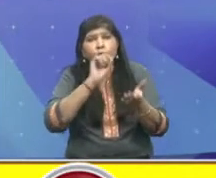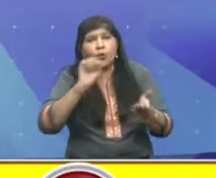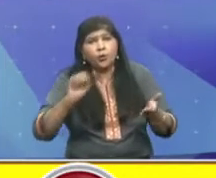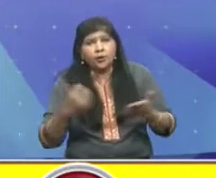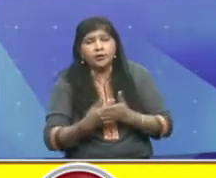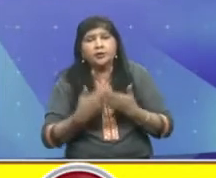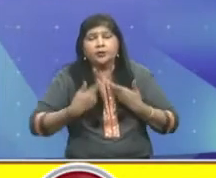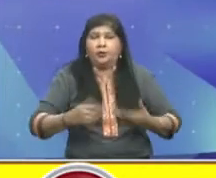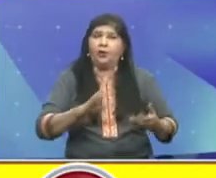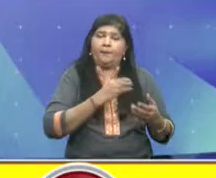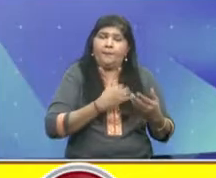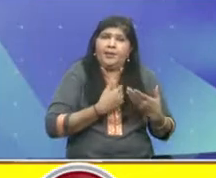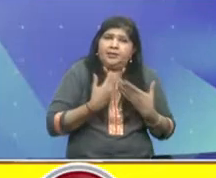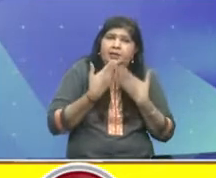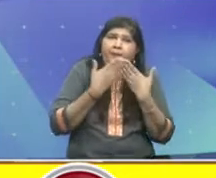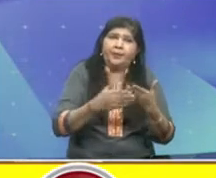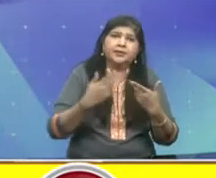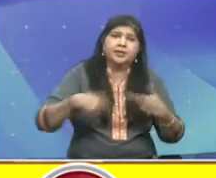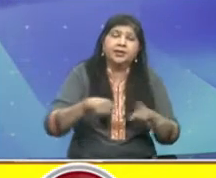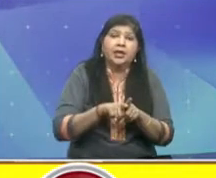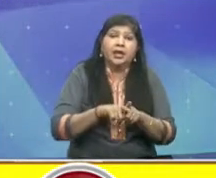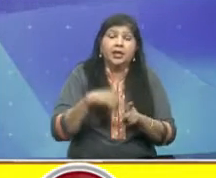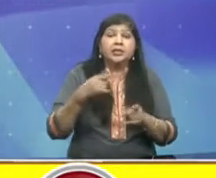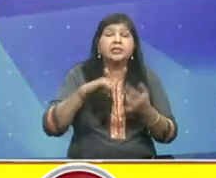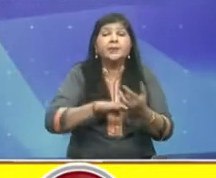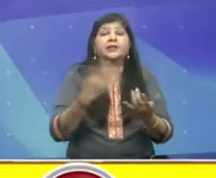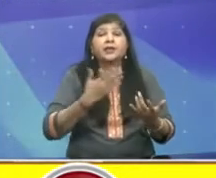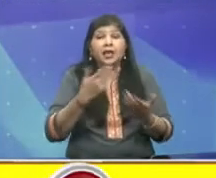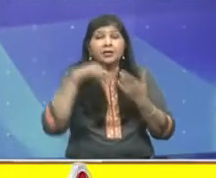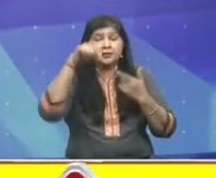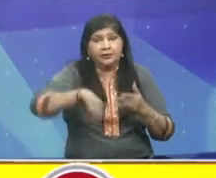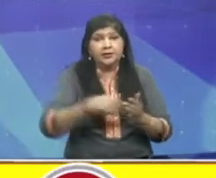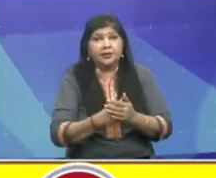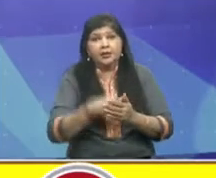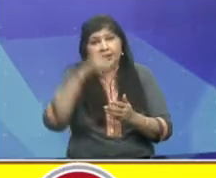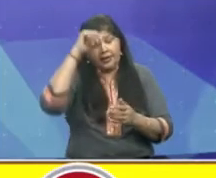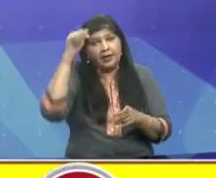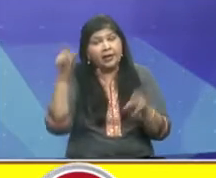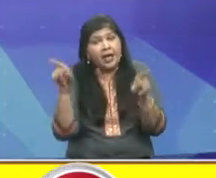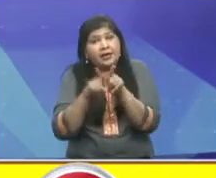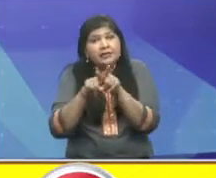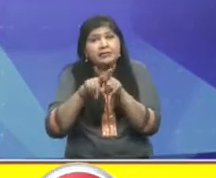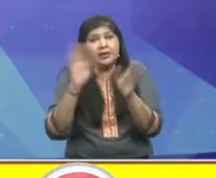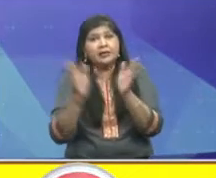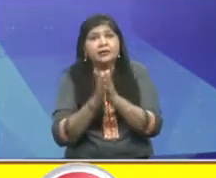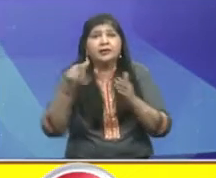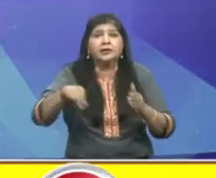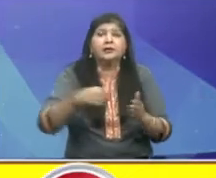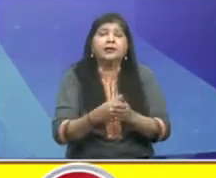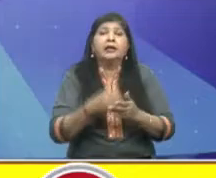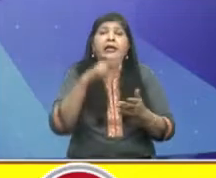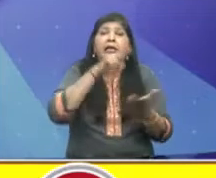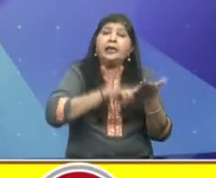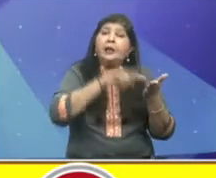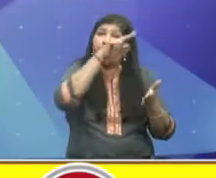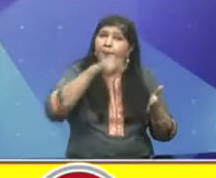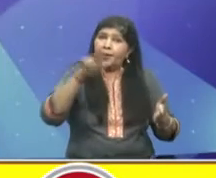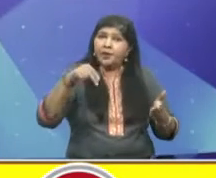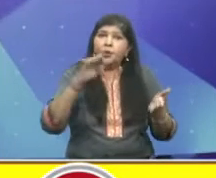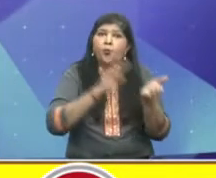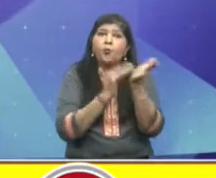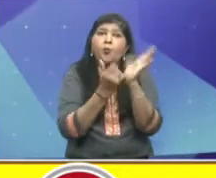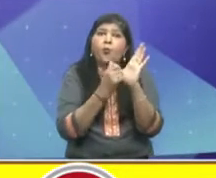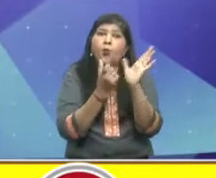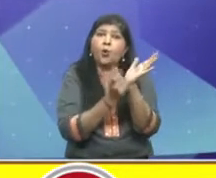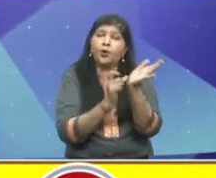से प्रस्तुत किया। खास बात ये भी रही कि इसमें भारत के साथ ही नेपाल,